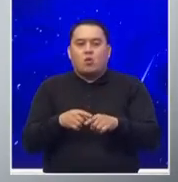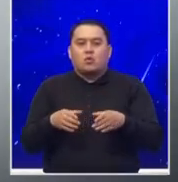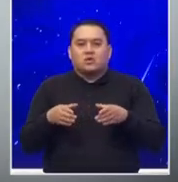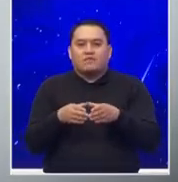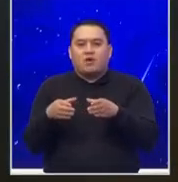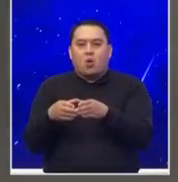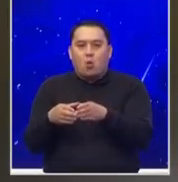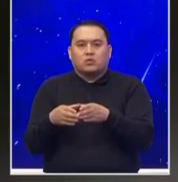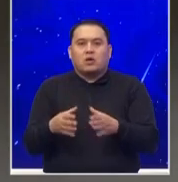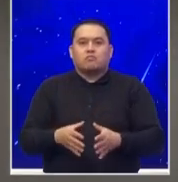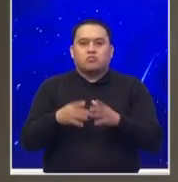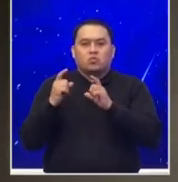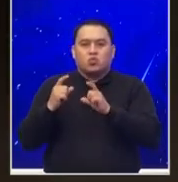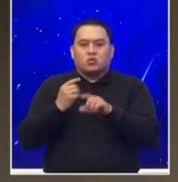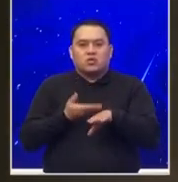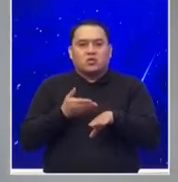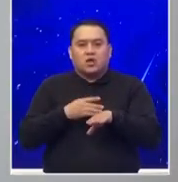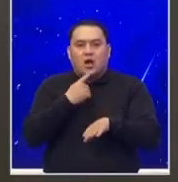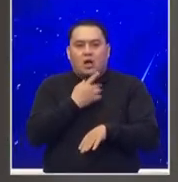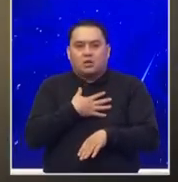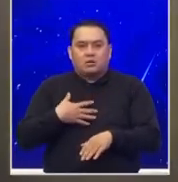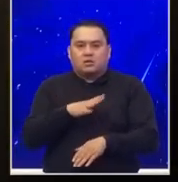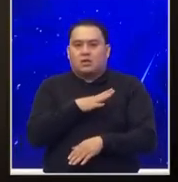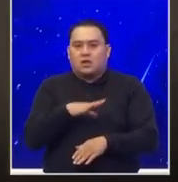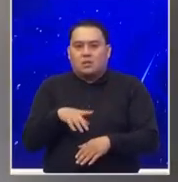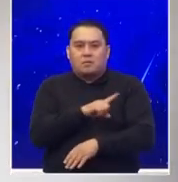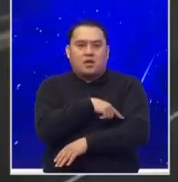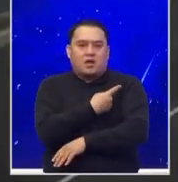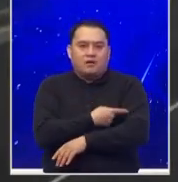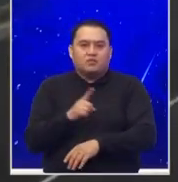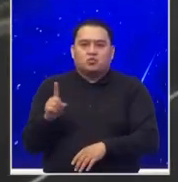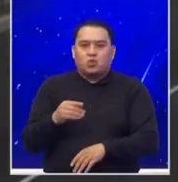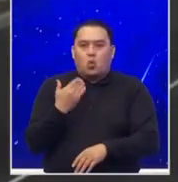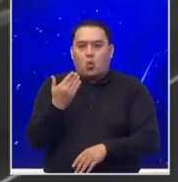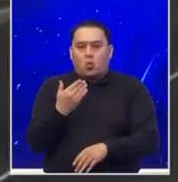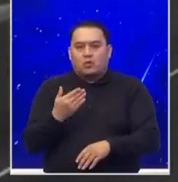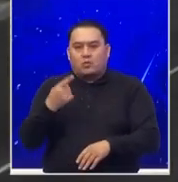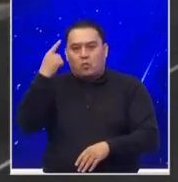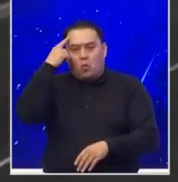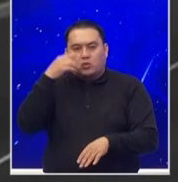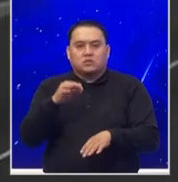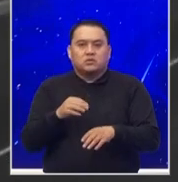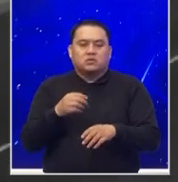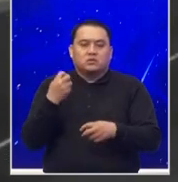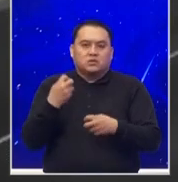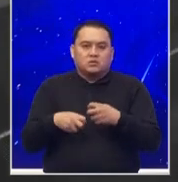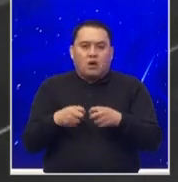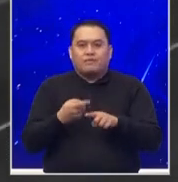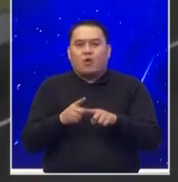Сам водитель большегруза тяжелых травм не получил. Медики зафиксировали у него сотрясение мозга.